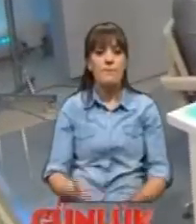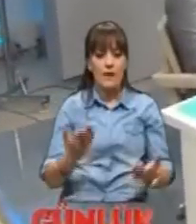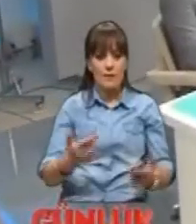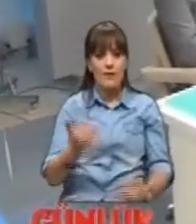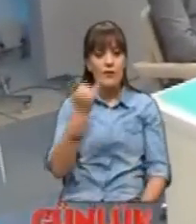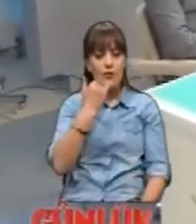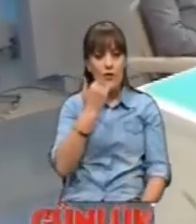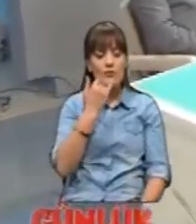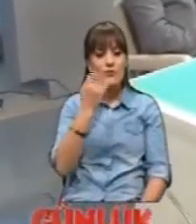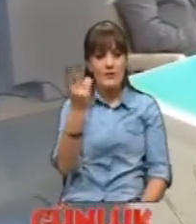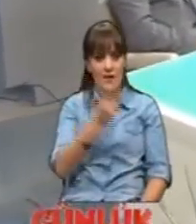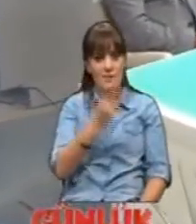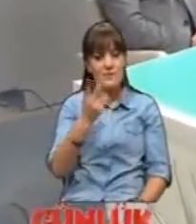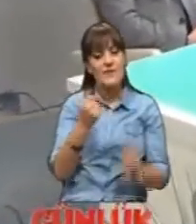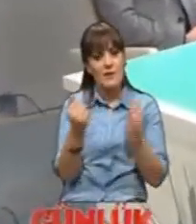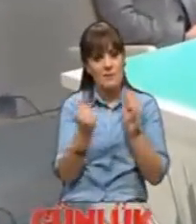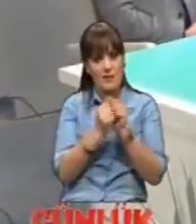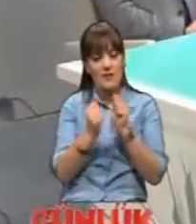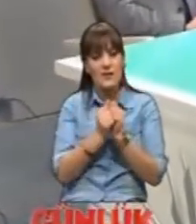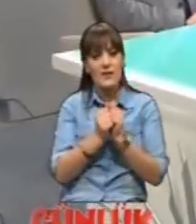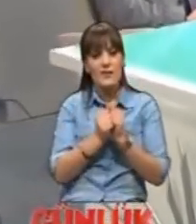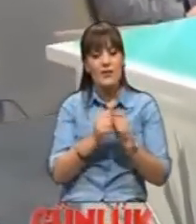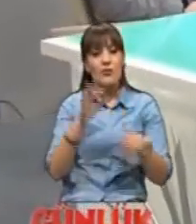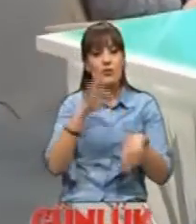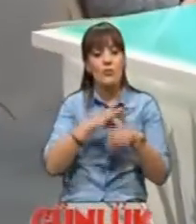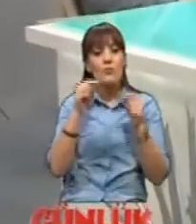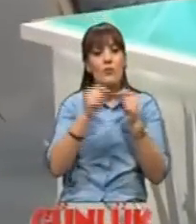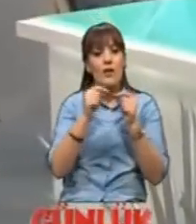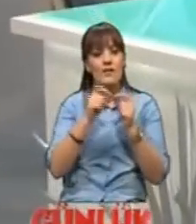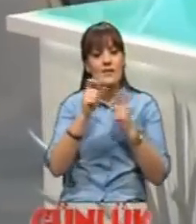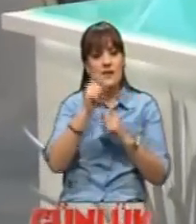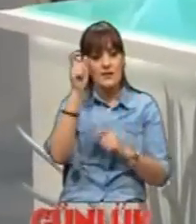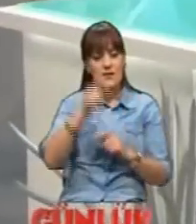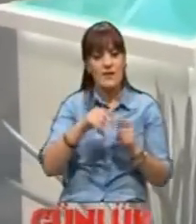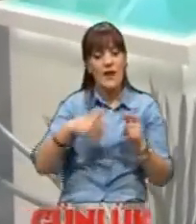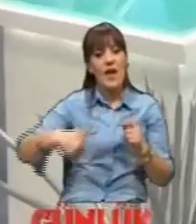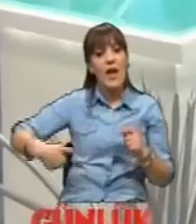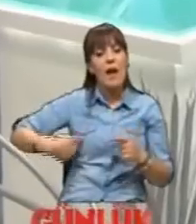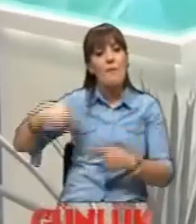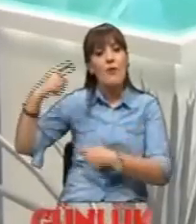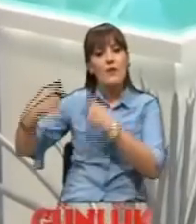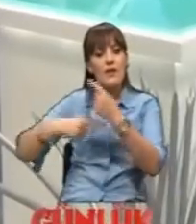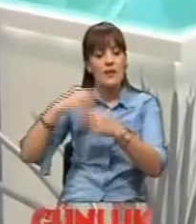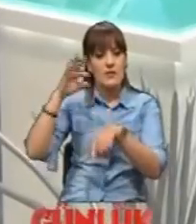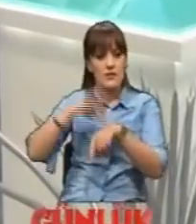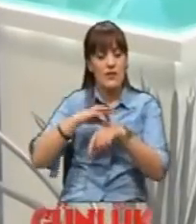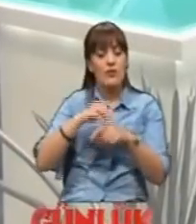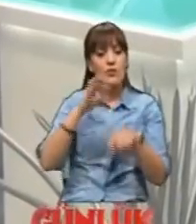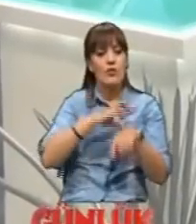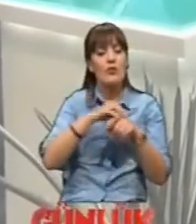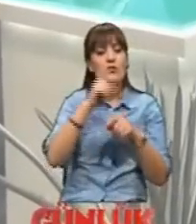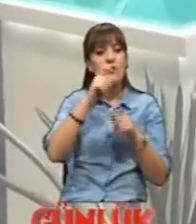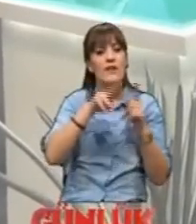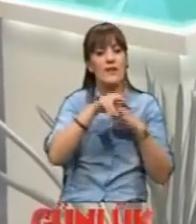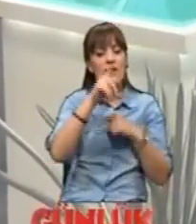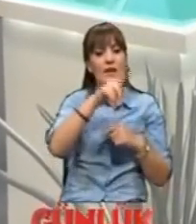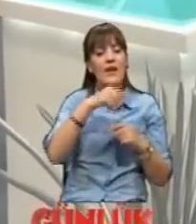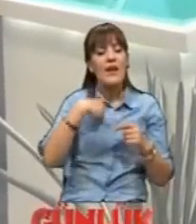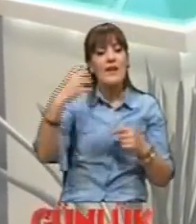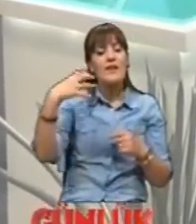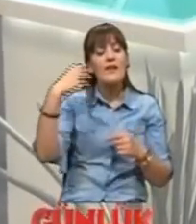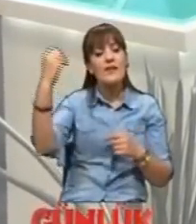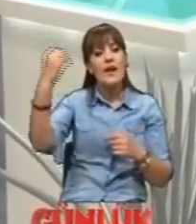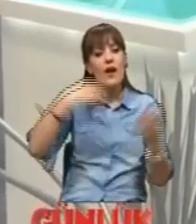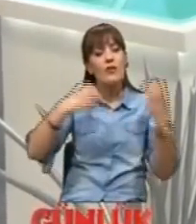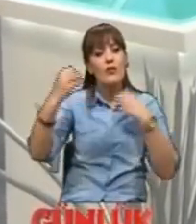Evet efendim, konuklarımızla birlikteyiz. Doktor Bülent Sezgin, hemodiyaliz hekimi, Doktor Cüneyt Yeşiltepe, radyoloji uzmanı.